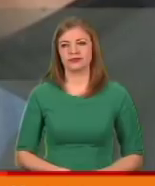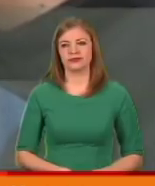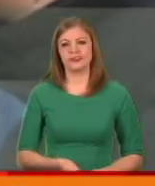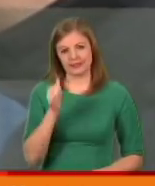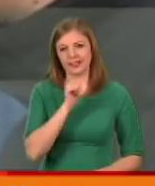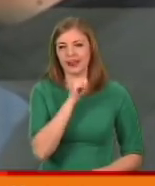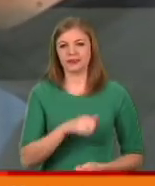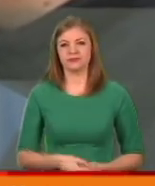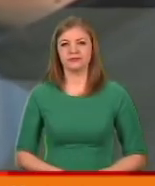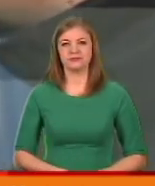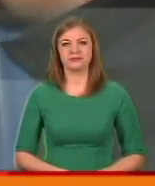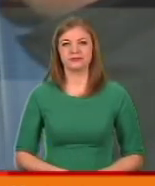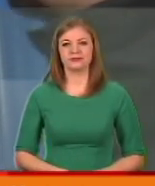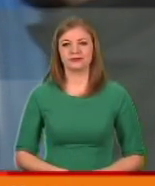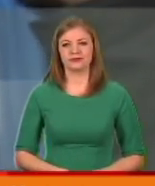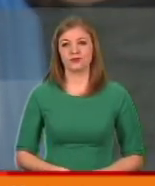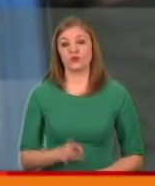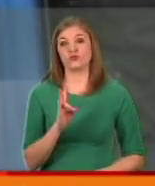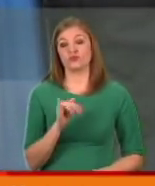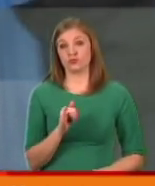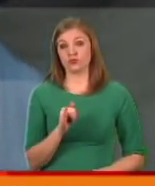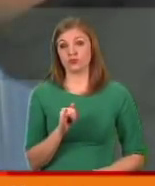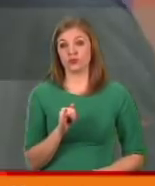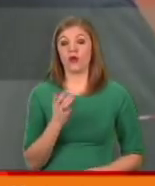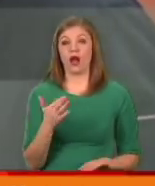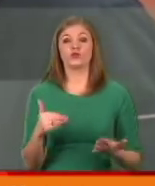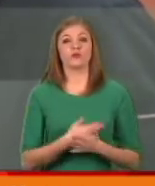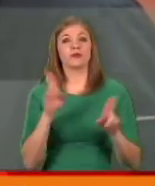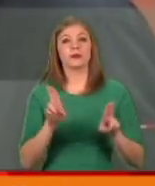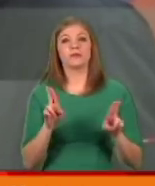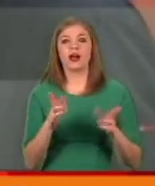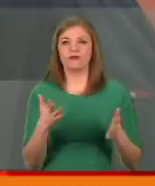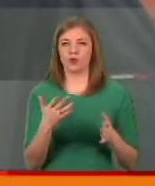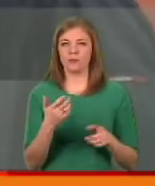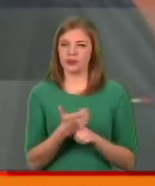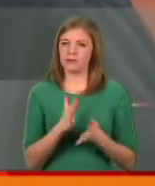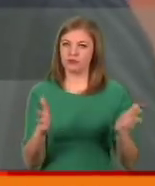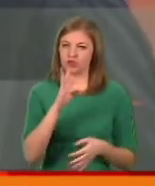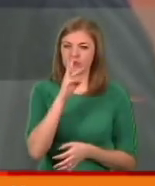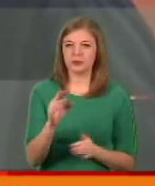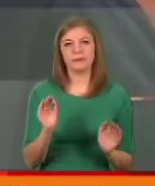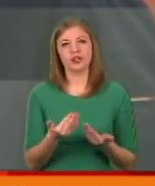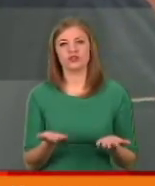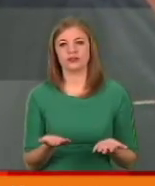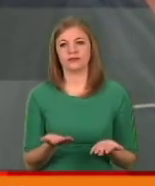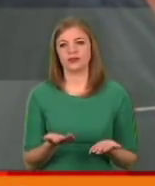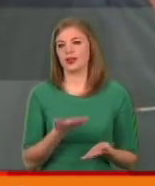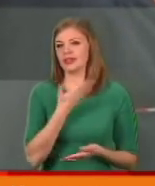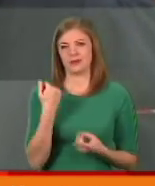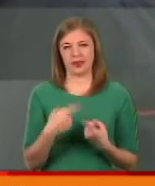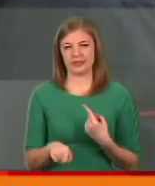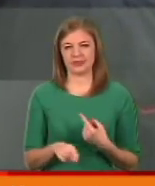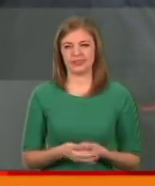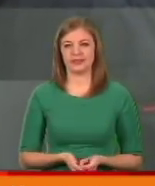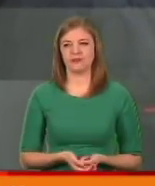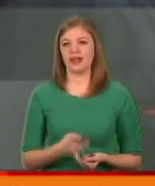Секрет. Секрет? Ну, от з новими правилами стали більше платити чи менше? Нема різниці. Нема різниці?